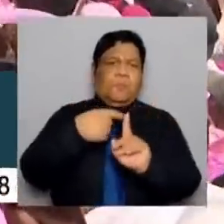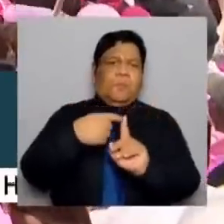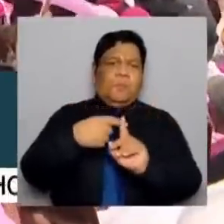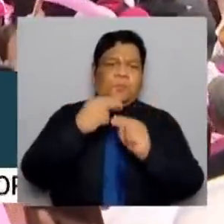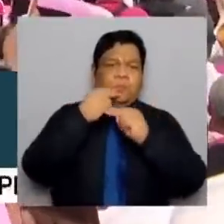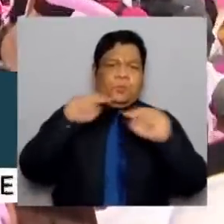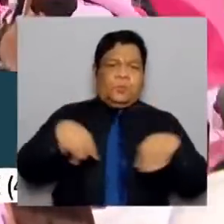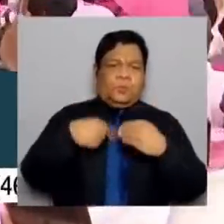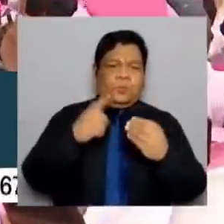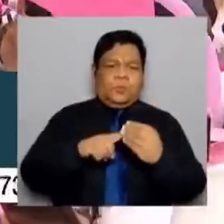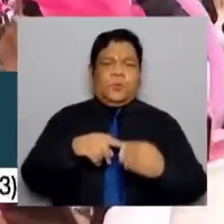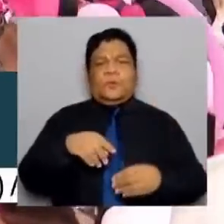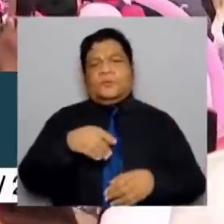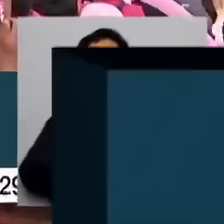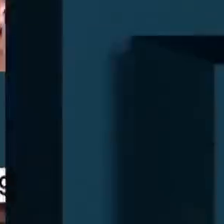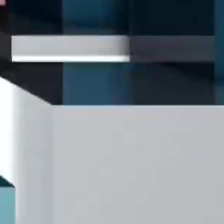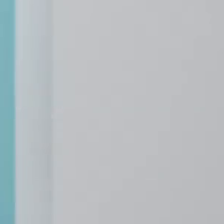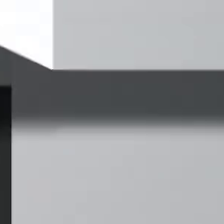preference surveys.